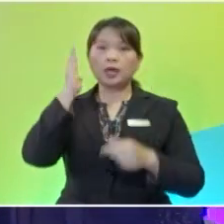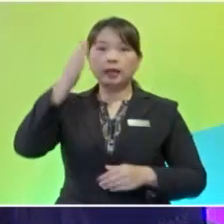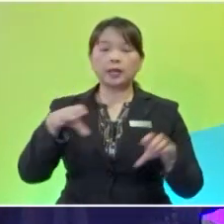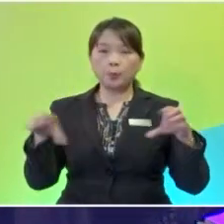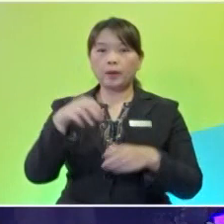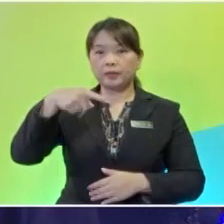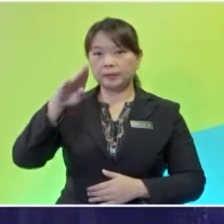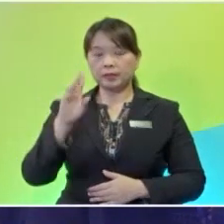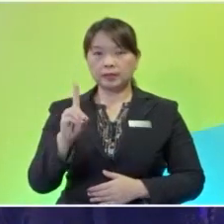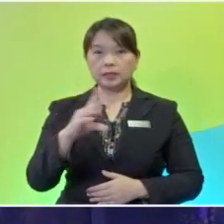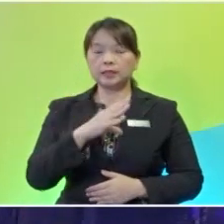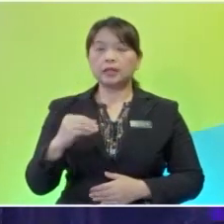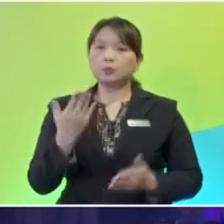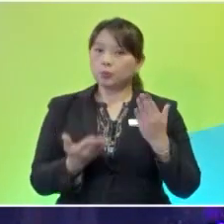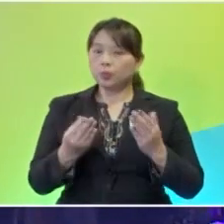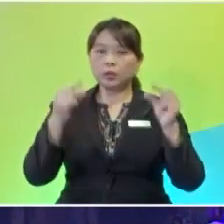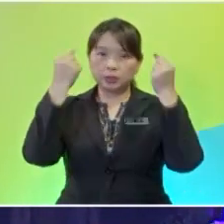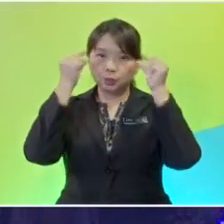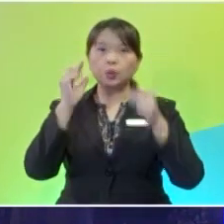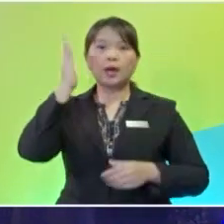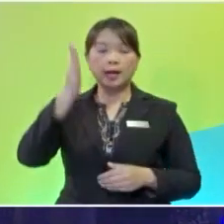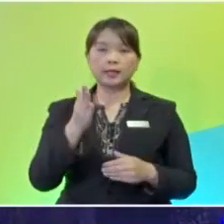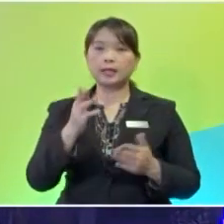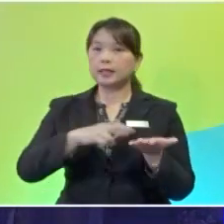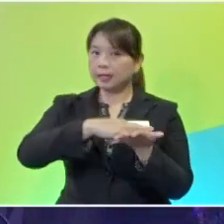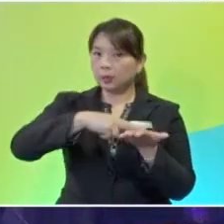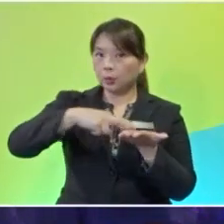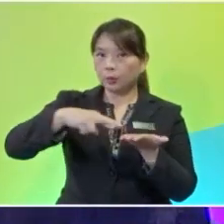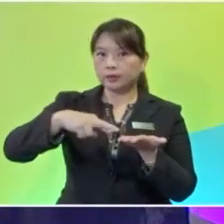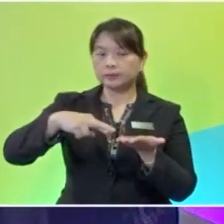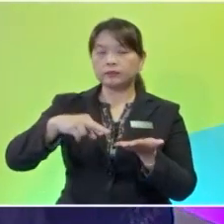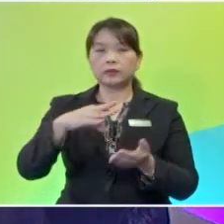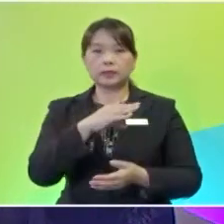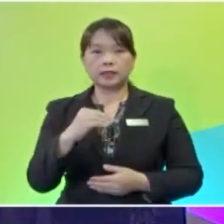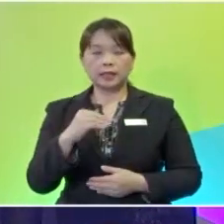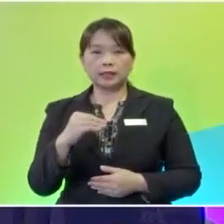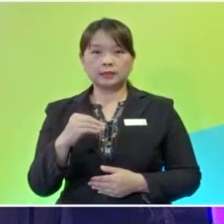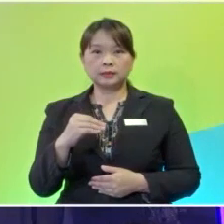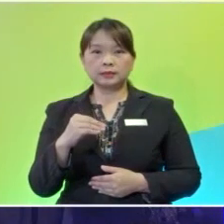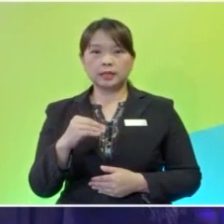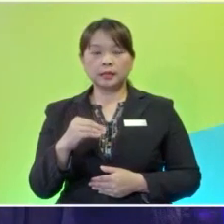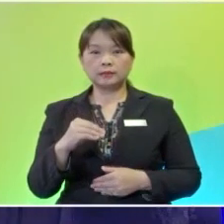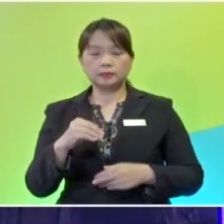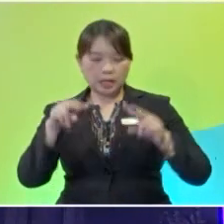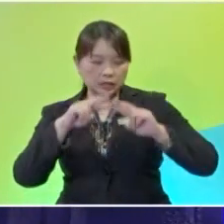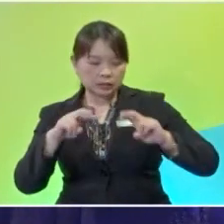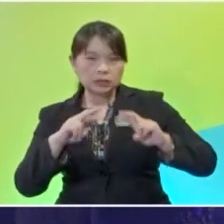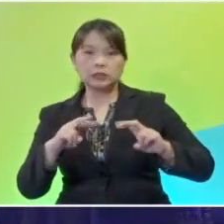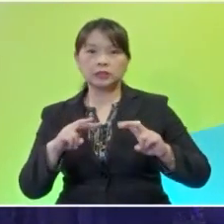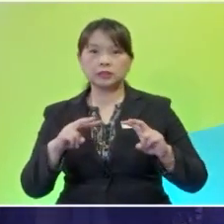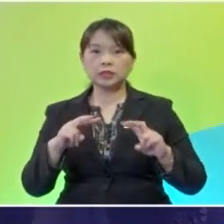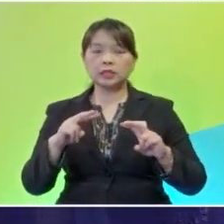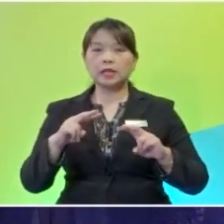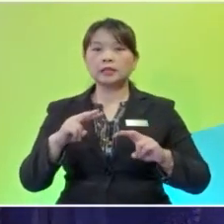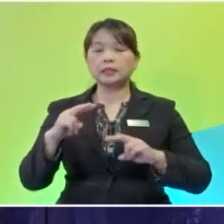评估啊，然后也许他可以记录甚至是分析那个学生的学习的水平啊，那个学生的学